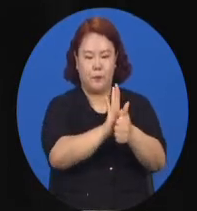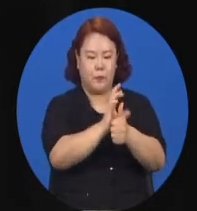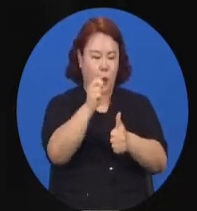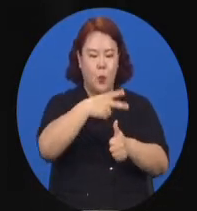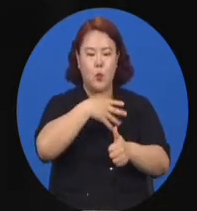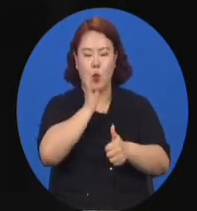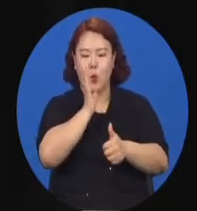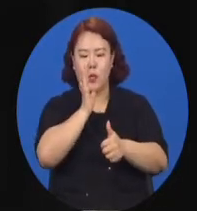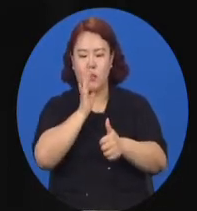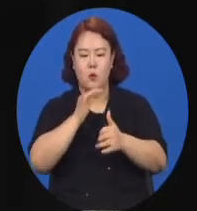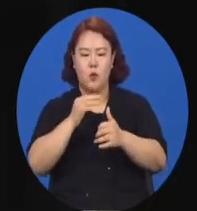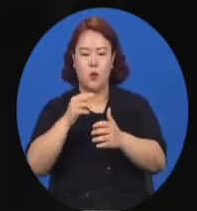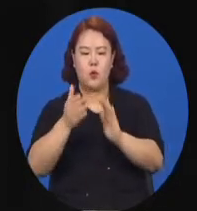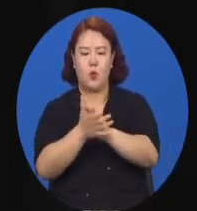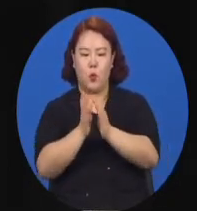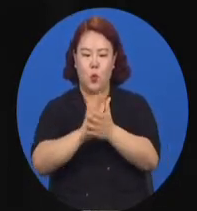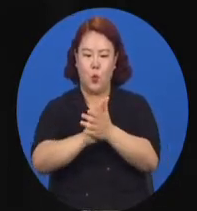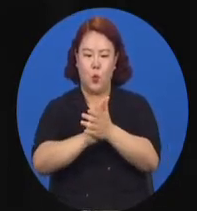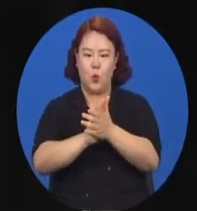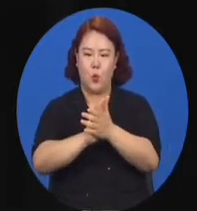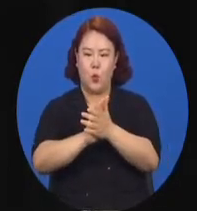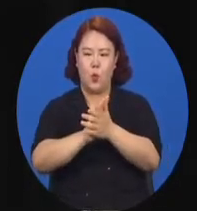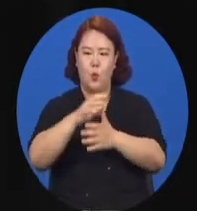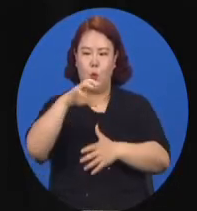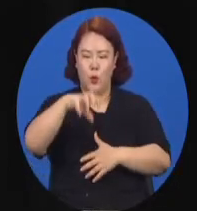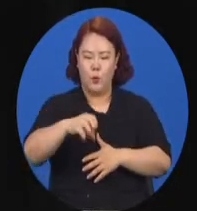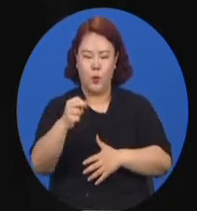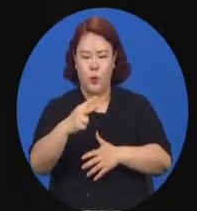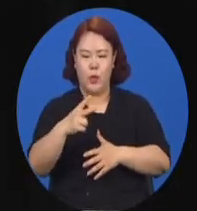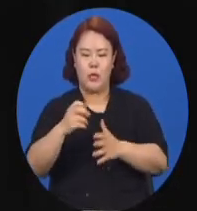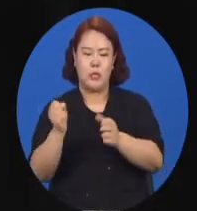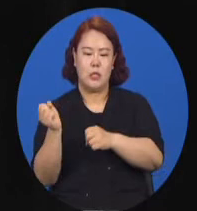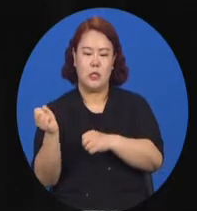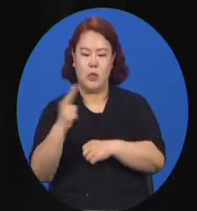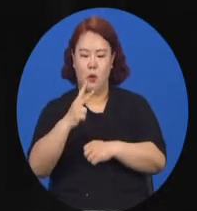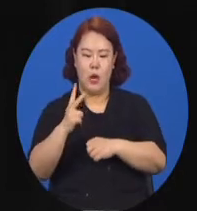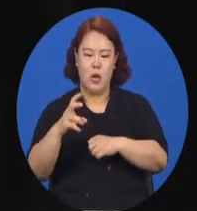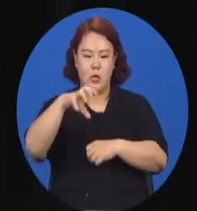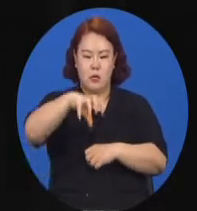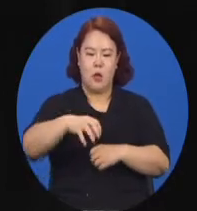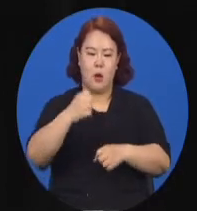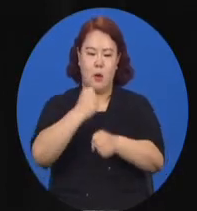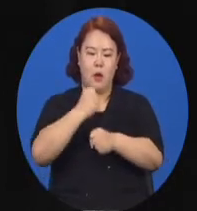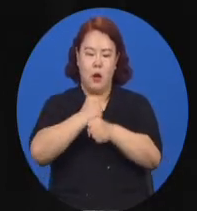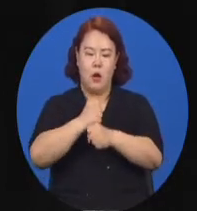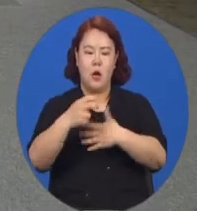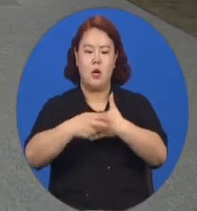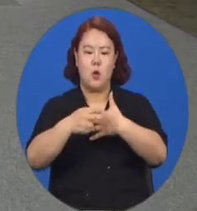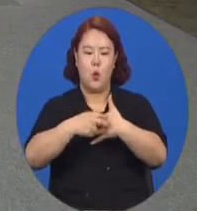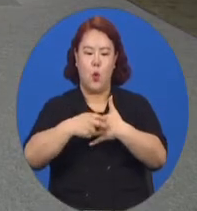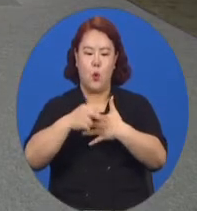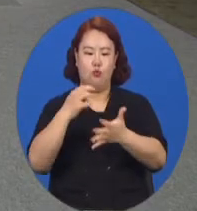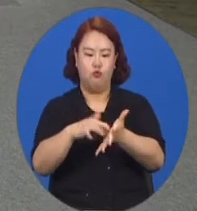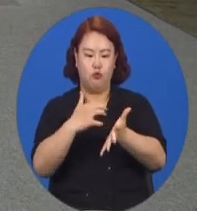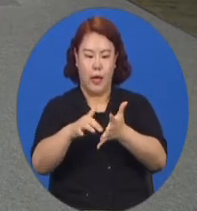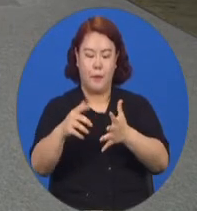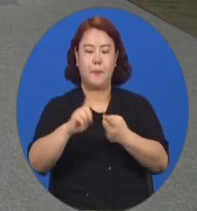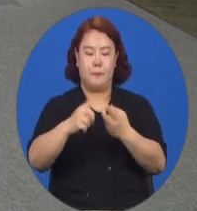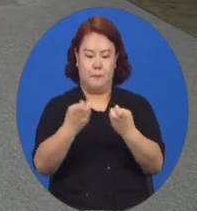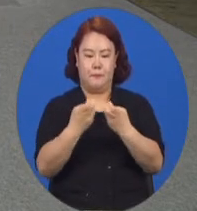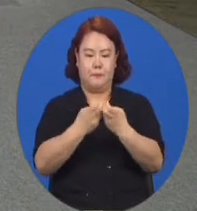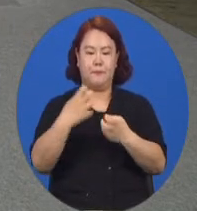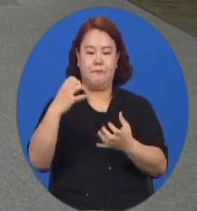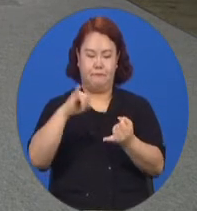유치원, 재활병원을 활용하여 의료의 수요에 대처하도록 하겠습니다. 네. 자, 그럼